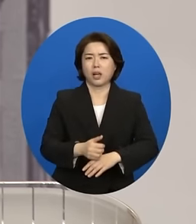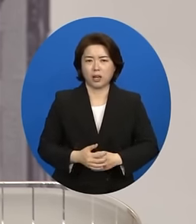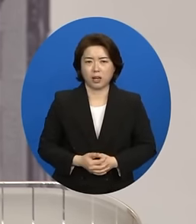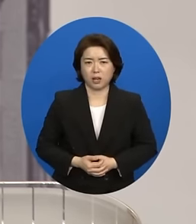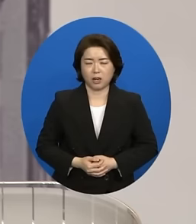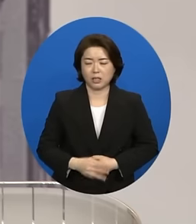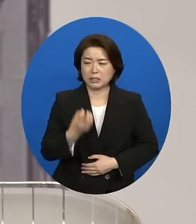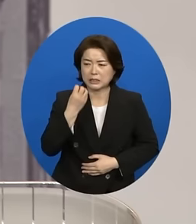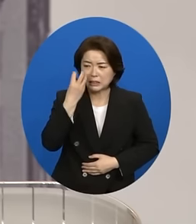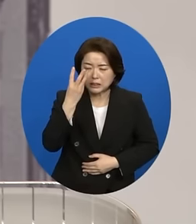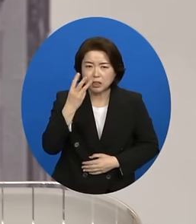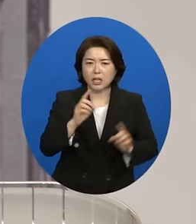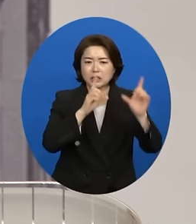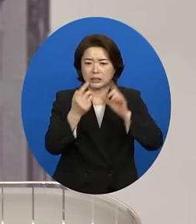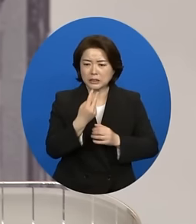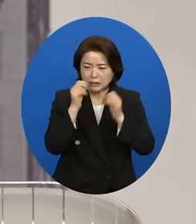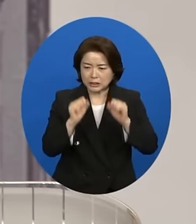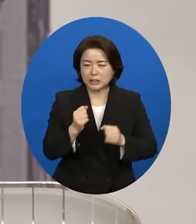3개월 살 수 있대요.